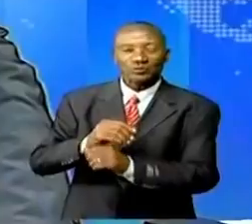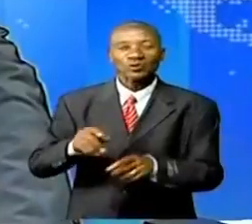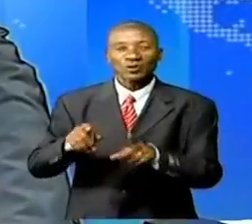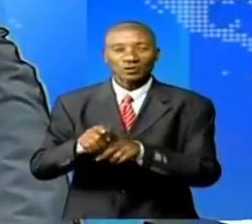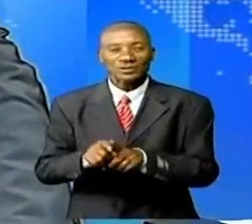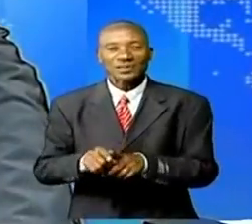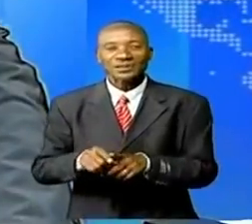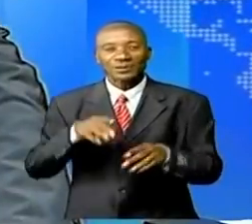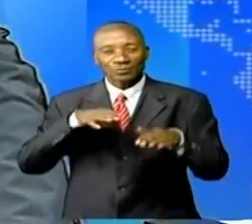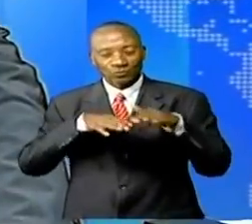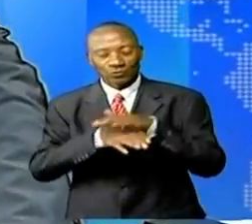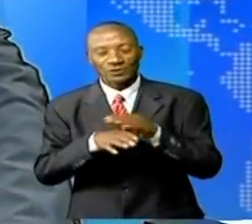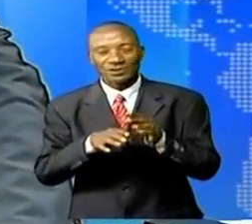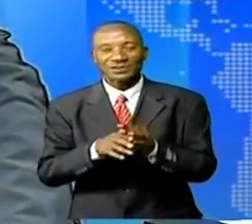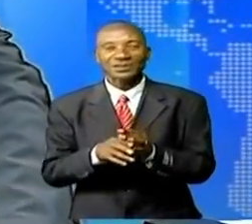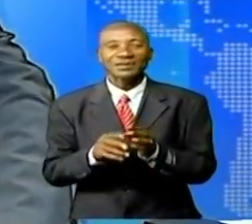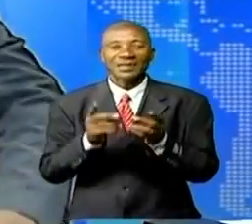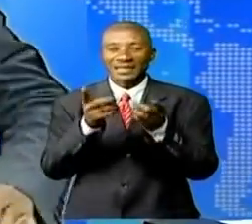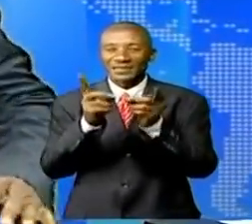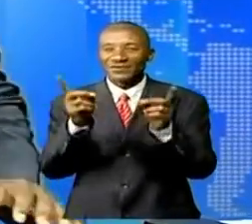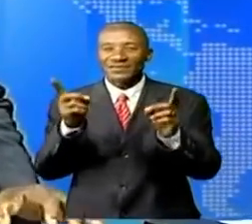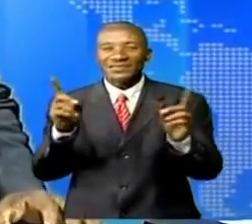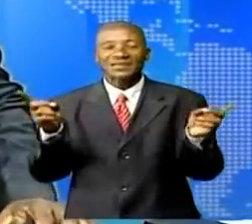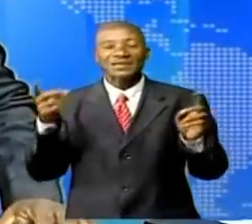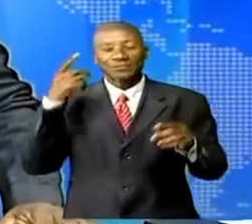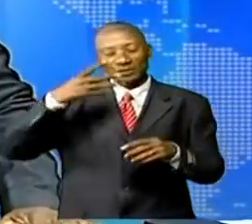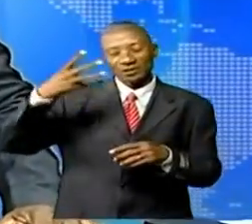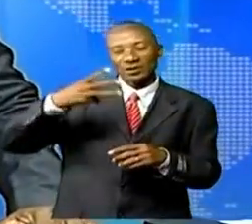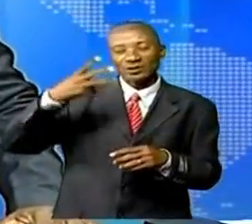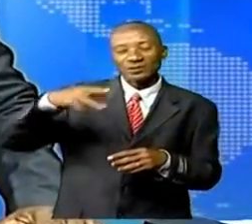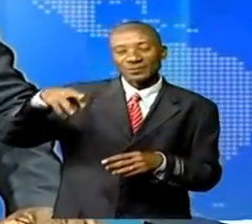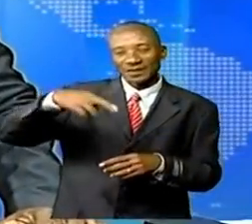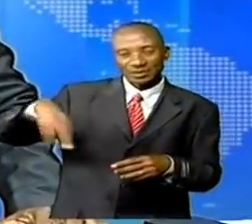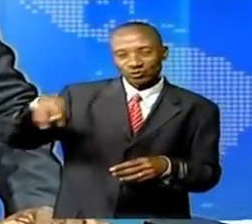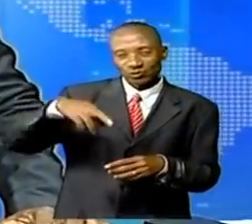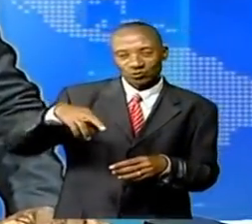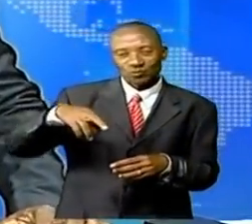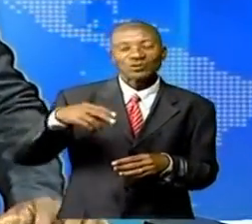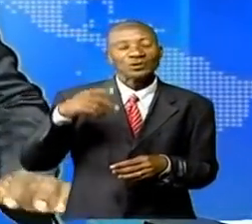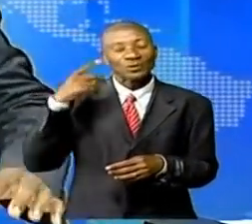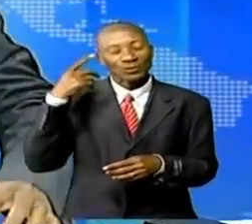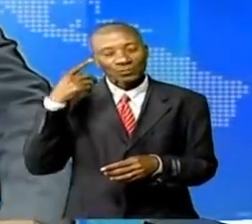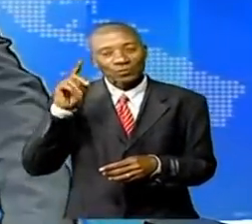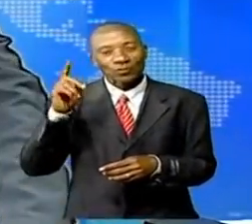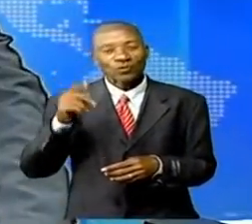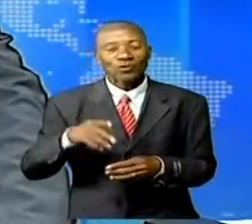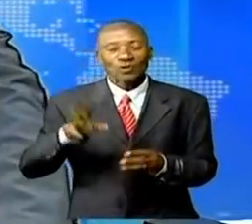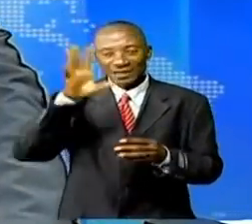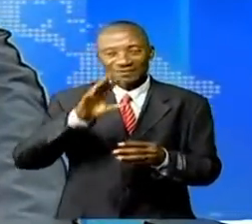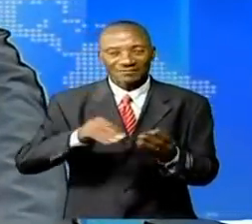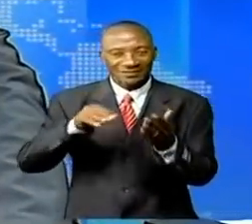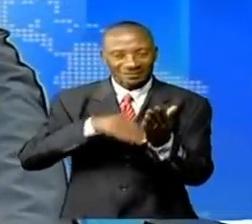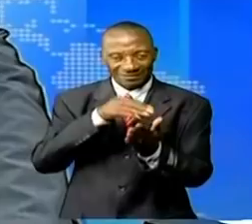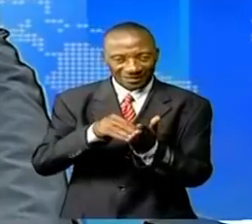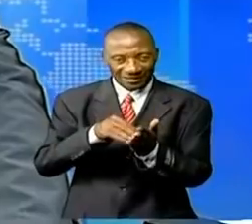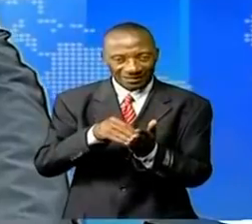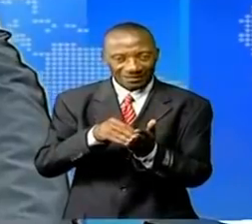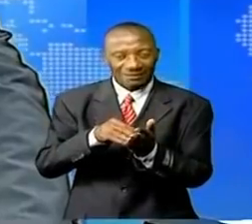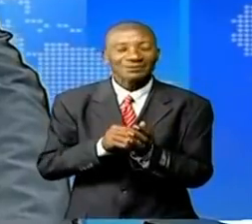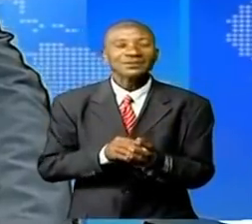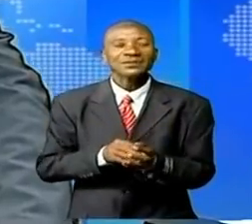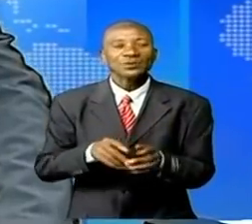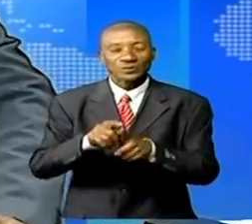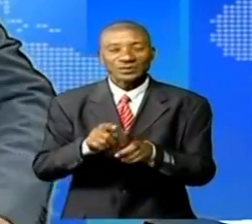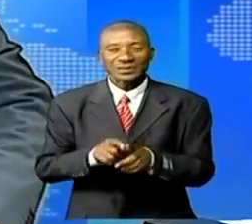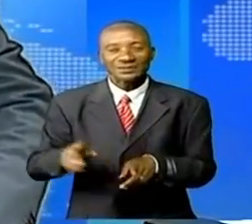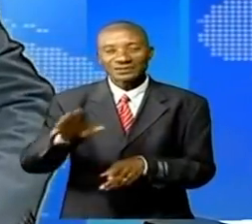le but de la 33e réunion de la Commission des pays des forêts d'Afrique centrale, COMIFA, tenue à Douala au